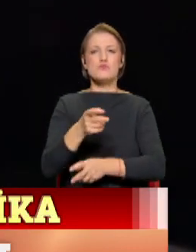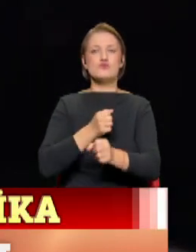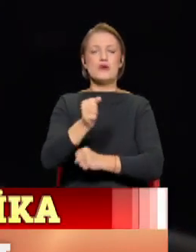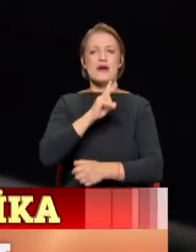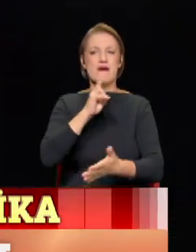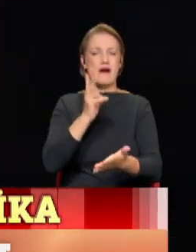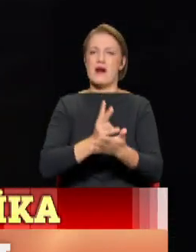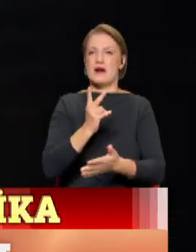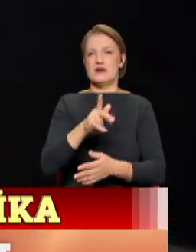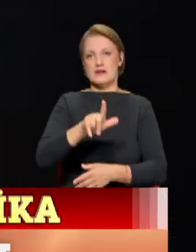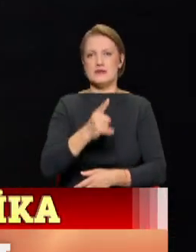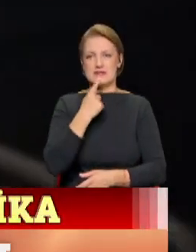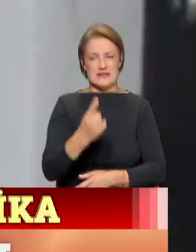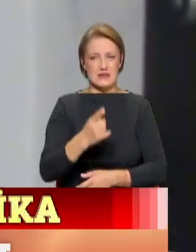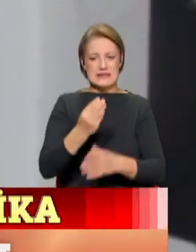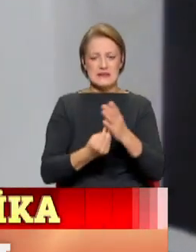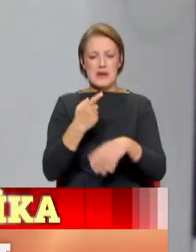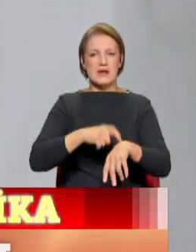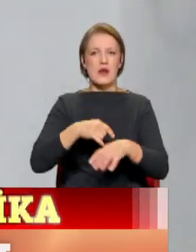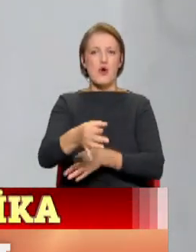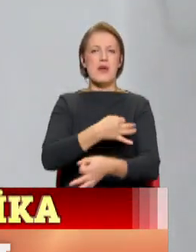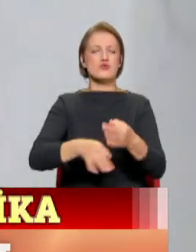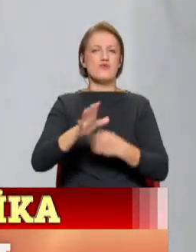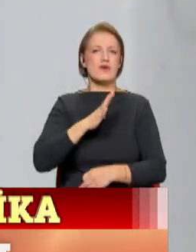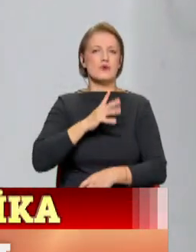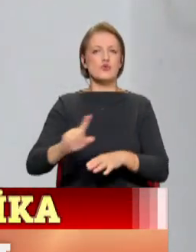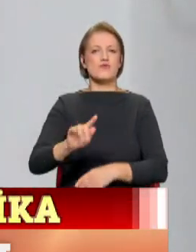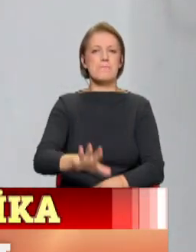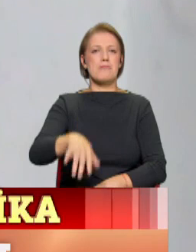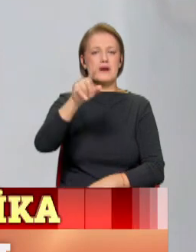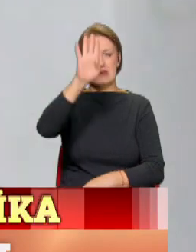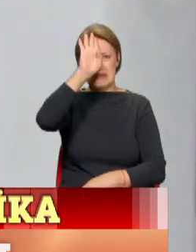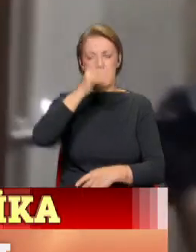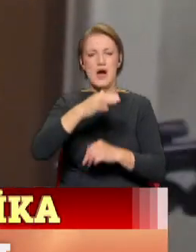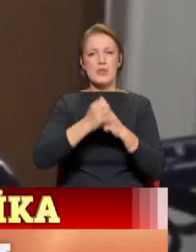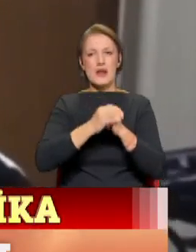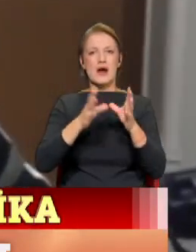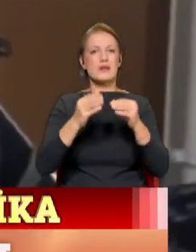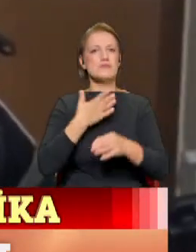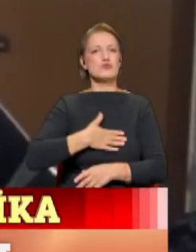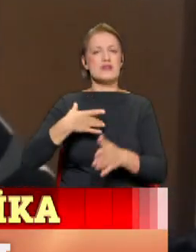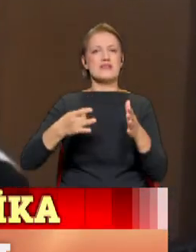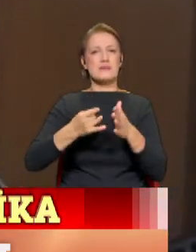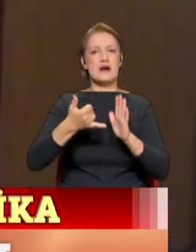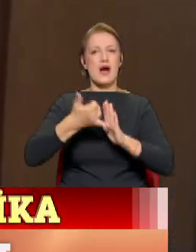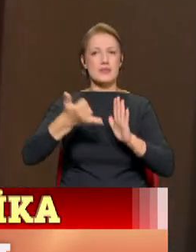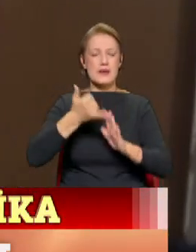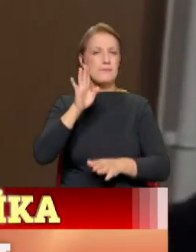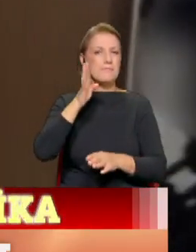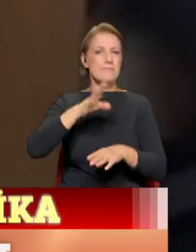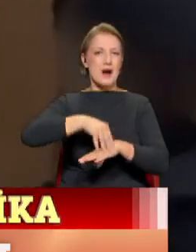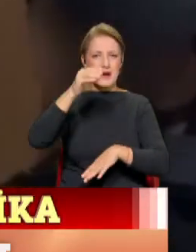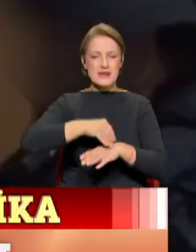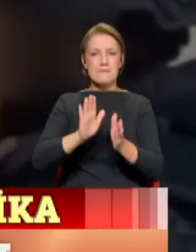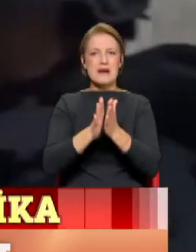kararlılık mesajı verdi Ali Yerlikaya Sabah saatlerinde ise operasyon vardı Şanlıurfa merkezli İstanbul Antalya Adana Bursa Diyarbakır Gaziantep Mardin